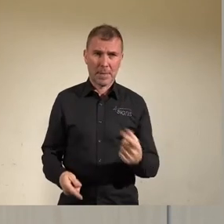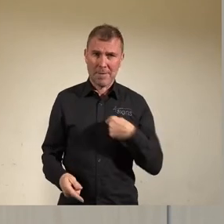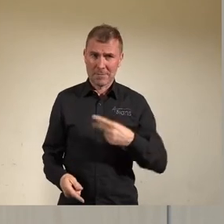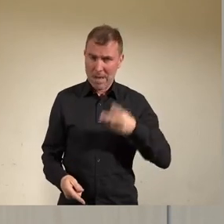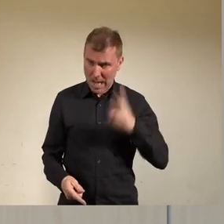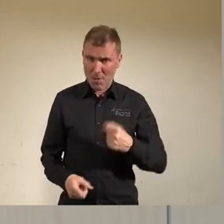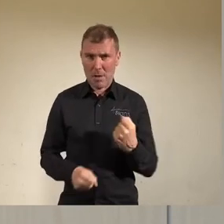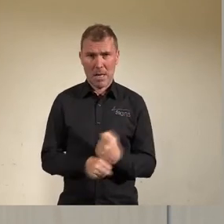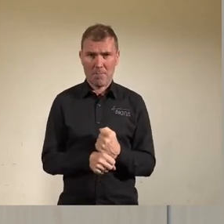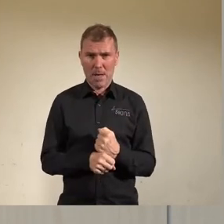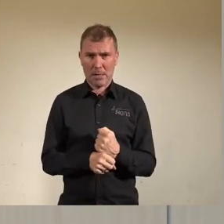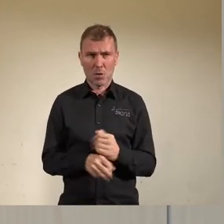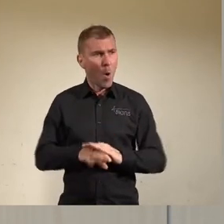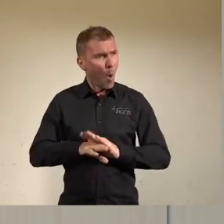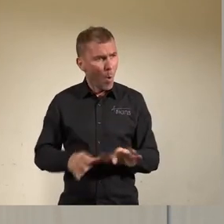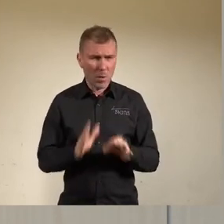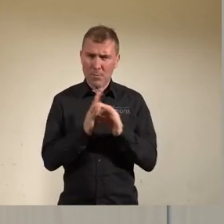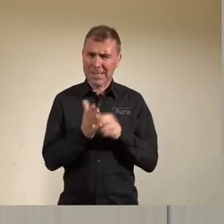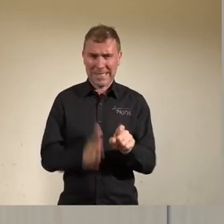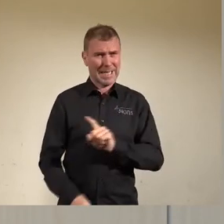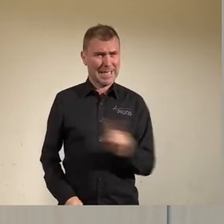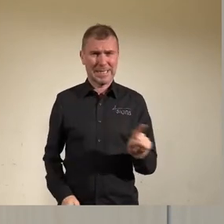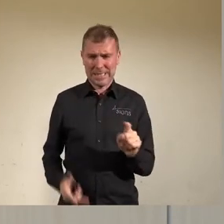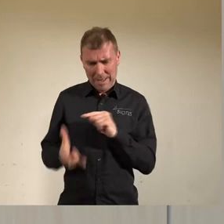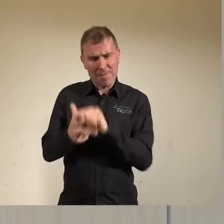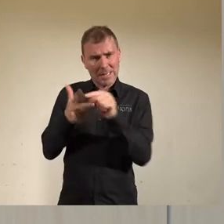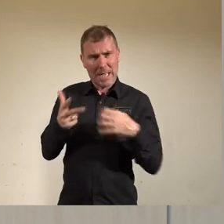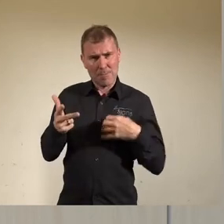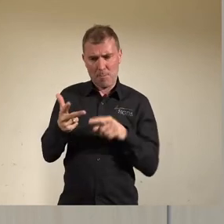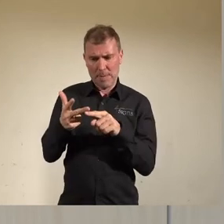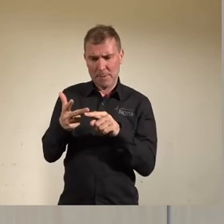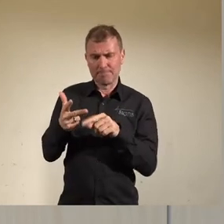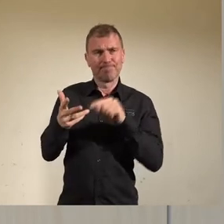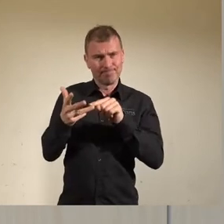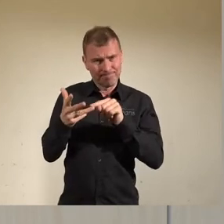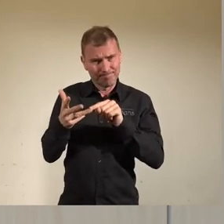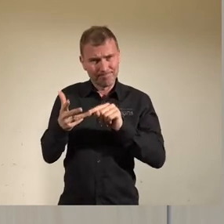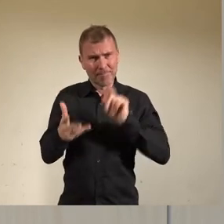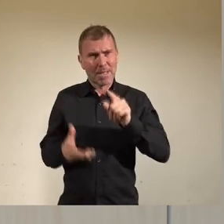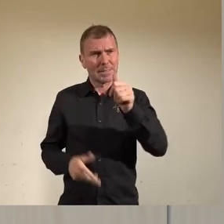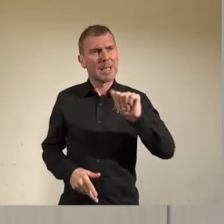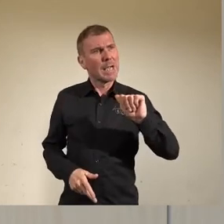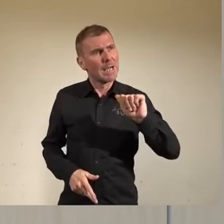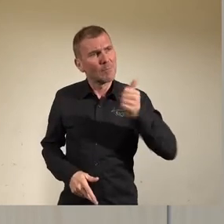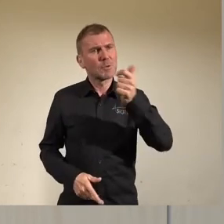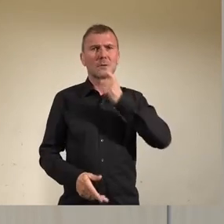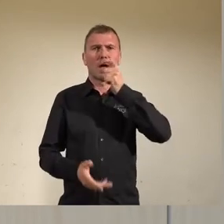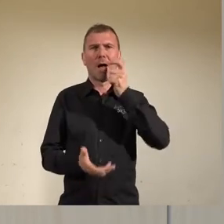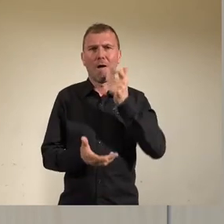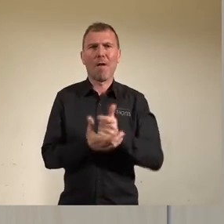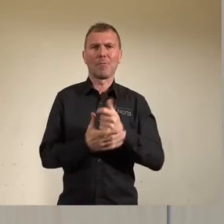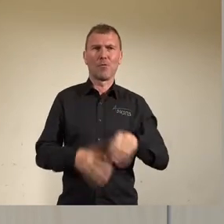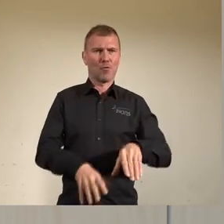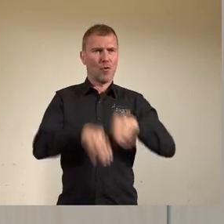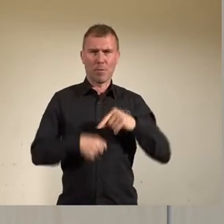machen, und ohne dass es nicht gegangen wäre, wegen der 3 Probleme, und an der Stelle muss man das eben als eine besondere Verantwortungsübernahme